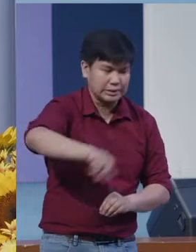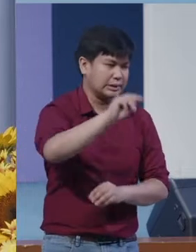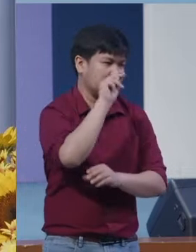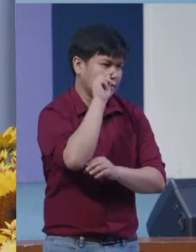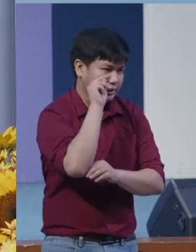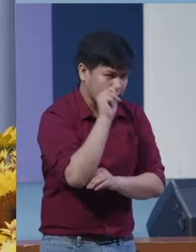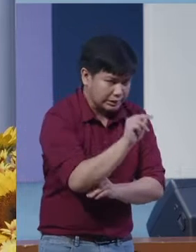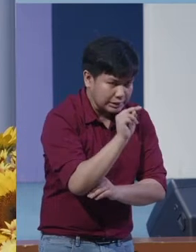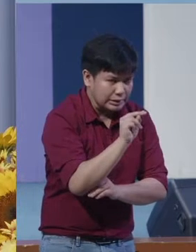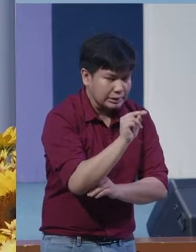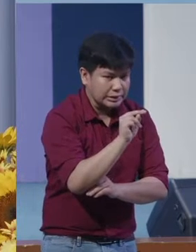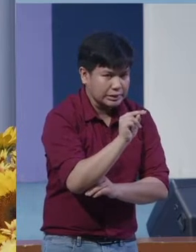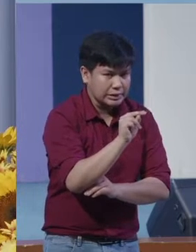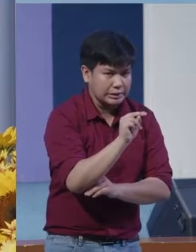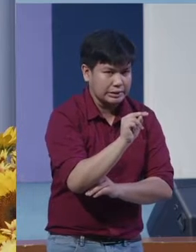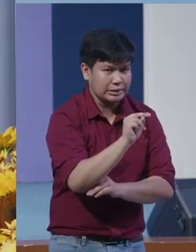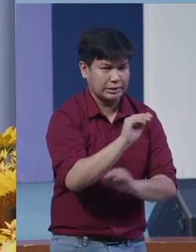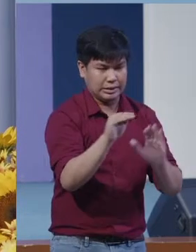itong iwasan.